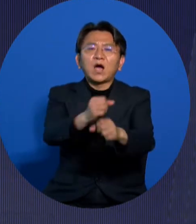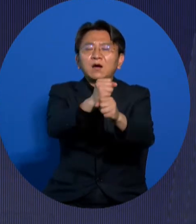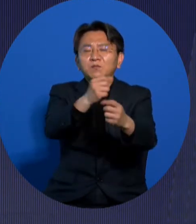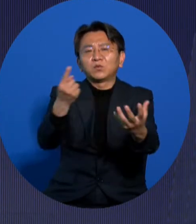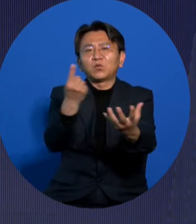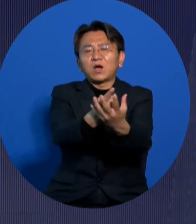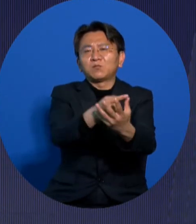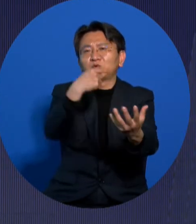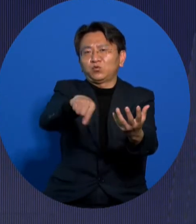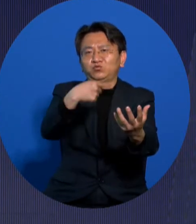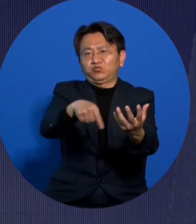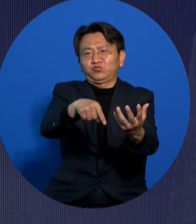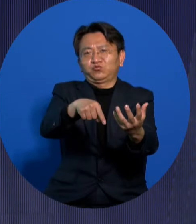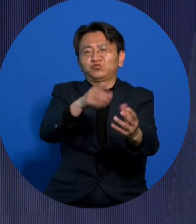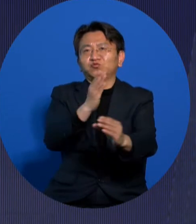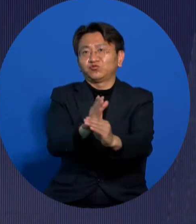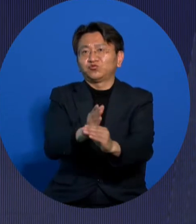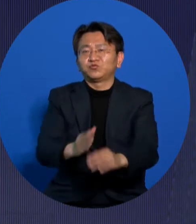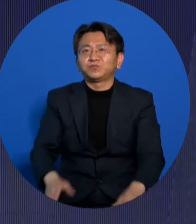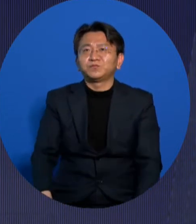통합교육을 적용받고 있다고 할 수 있습니다.